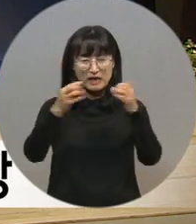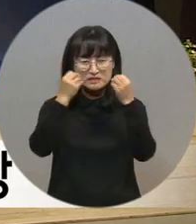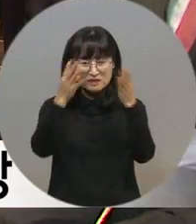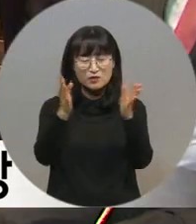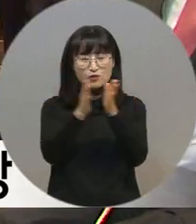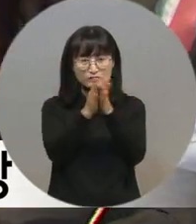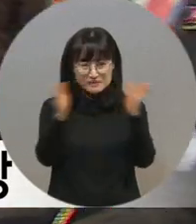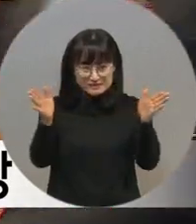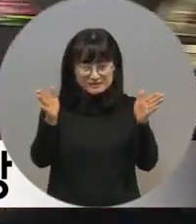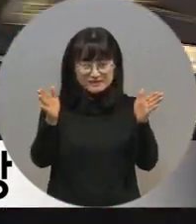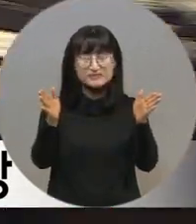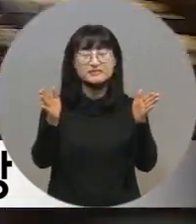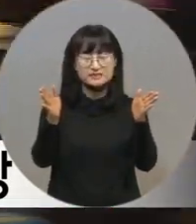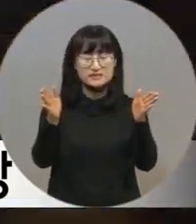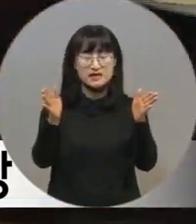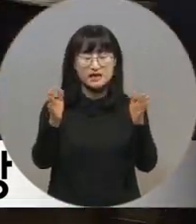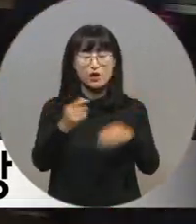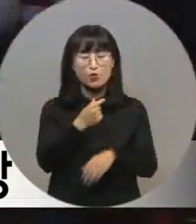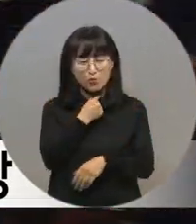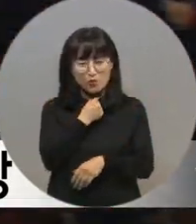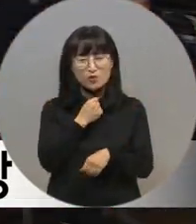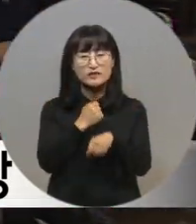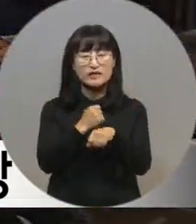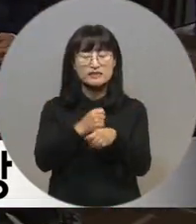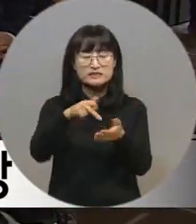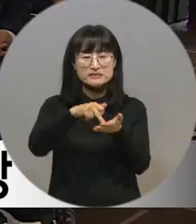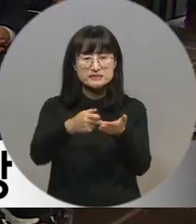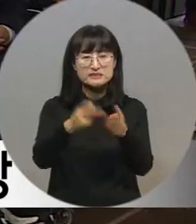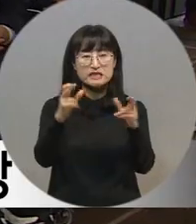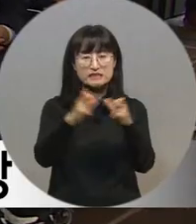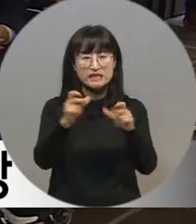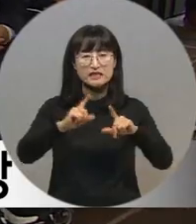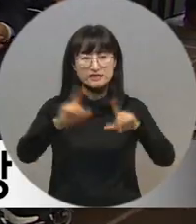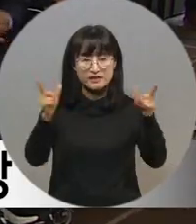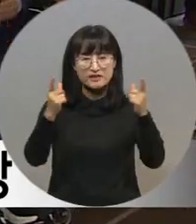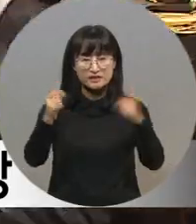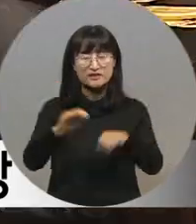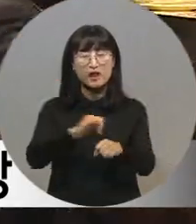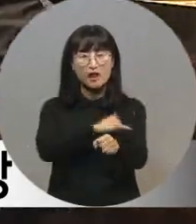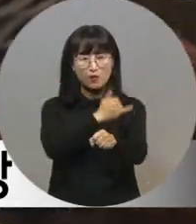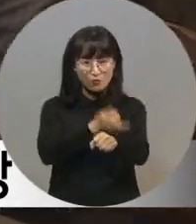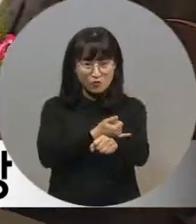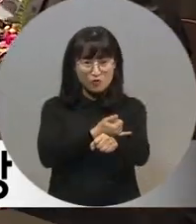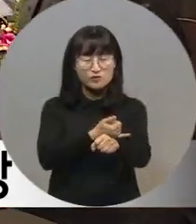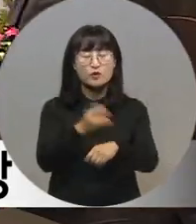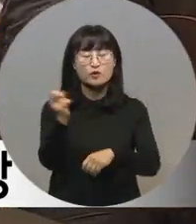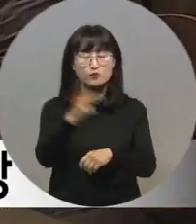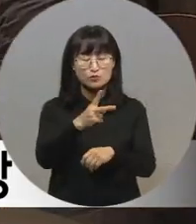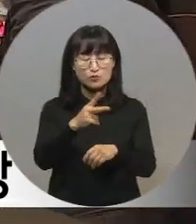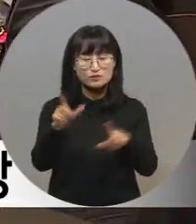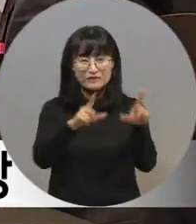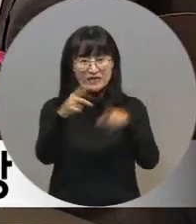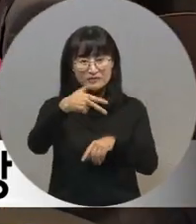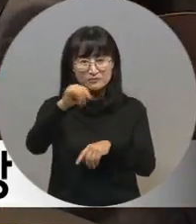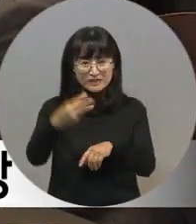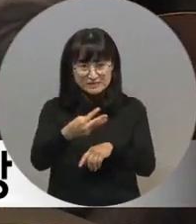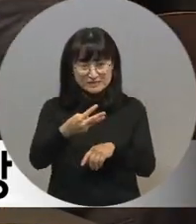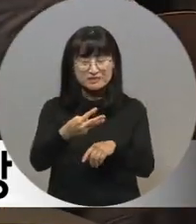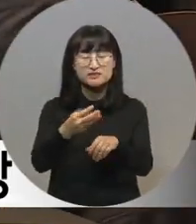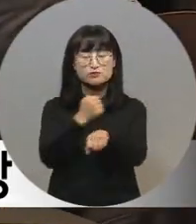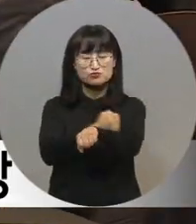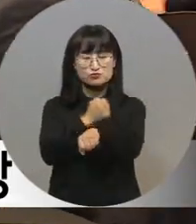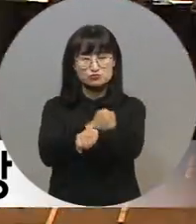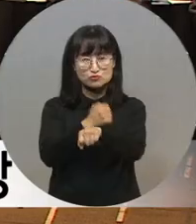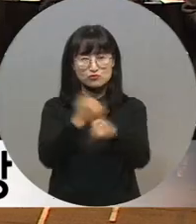출발을 기원하는 지체 장애인의 날입니다 이에 지체 장애인의 권익과 삶의질 향상에 기여한 이들을 발굴하여